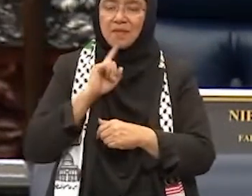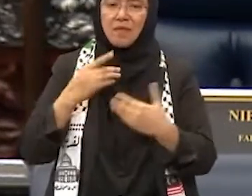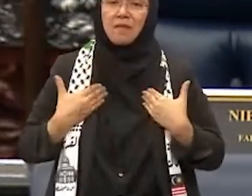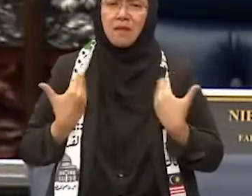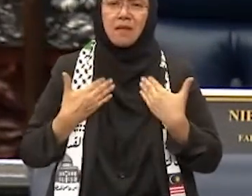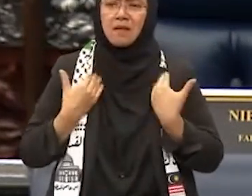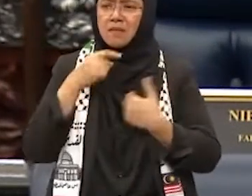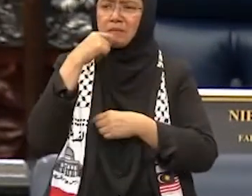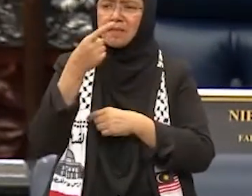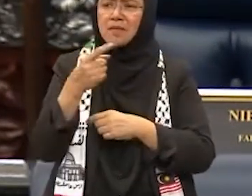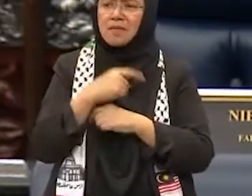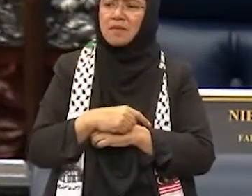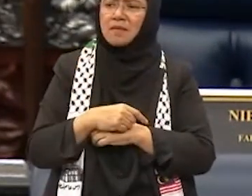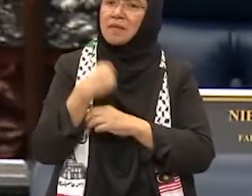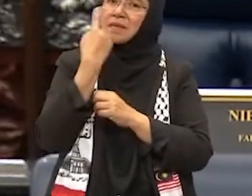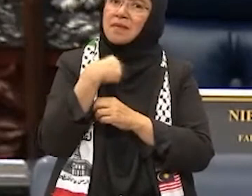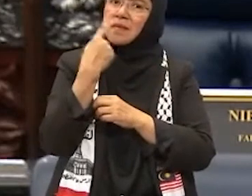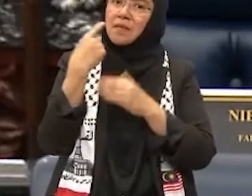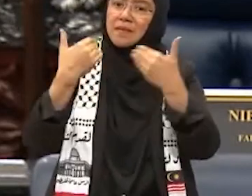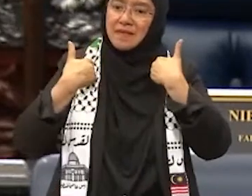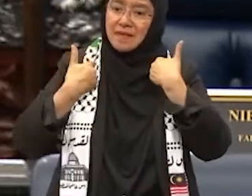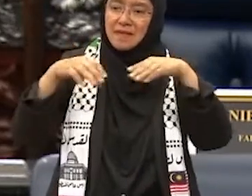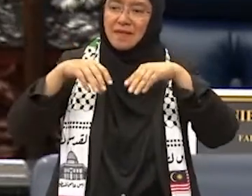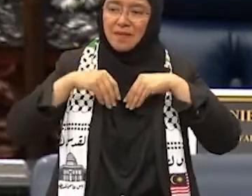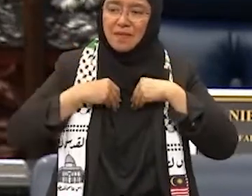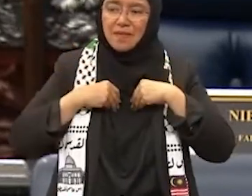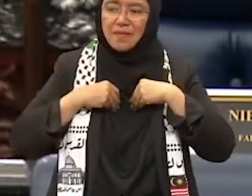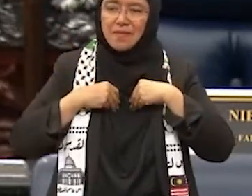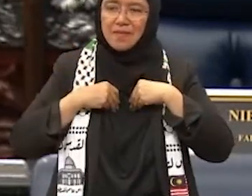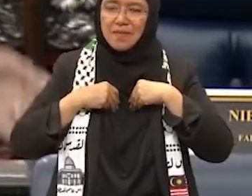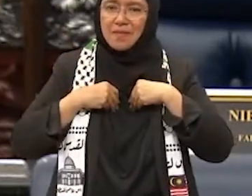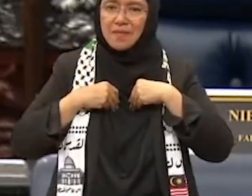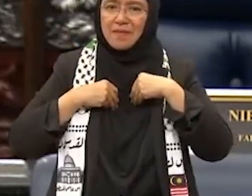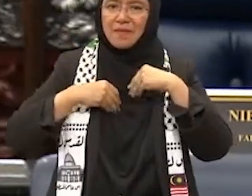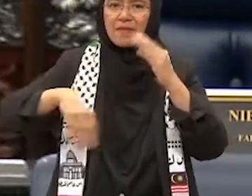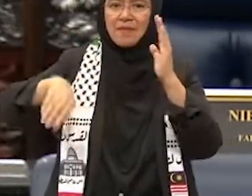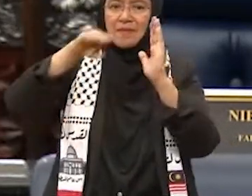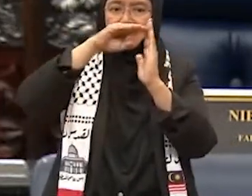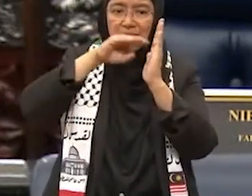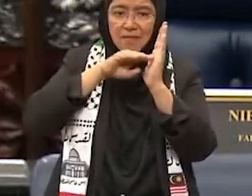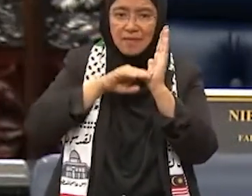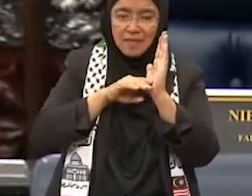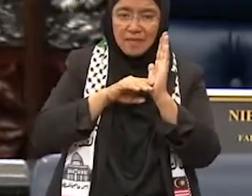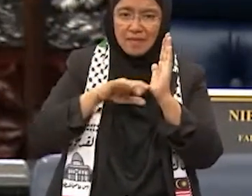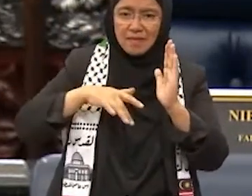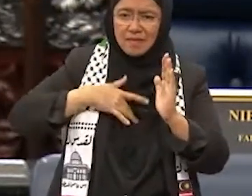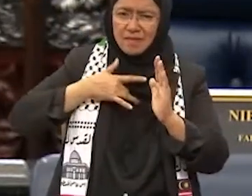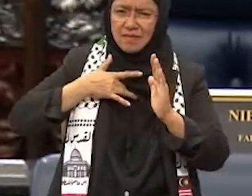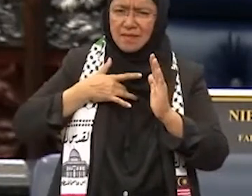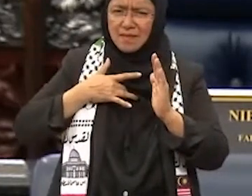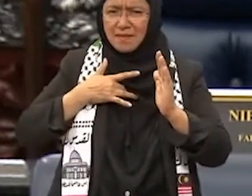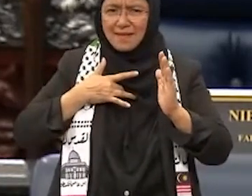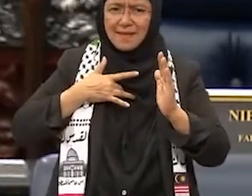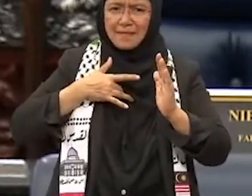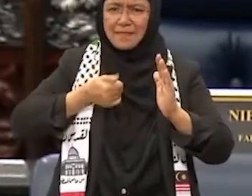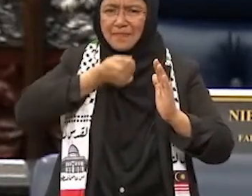sebenarnya sesiapa yang ada menerima kandungannya terkesan dengan cara ini boleh memohon dengan